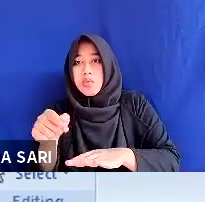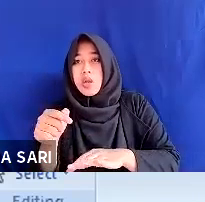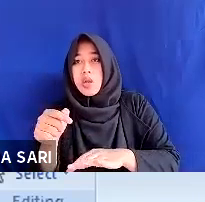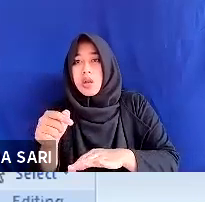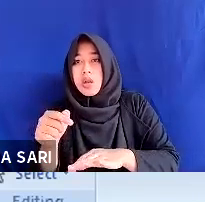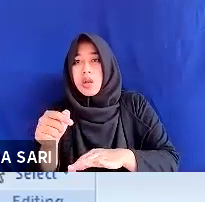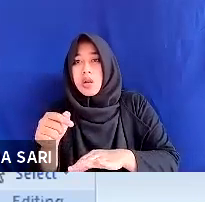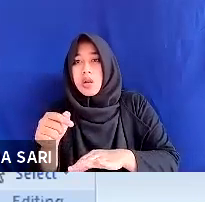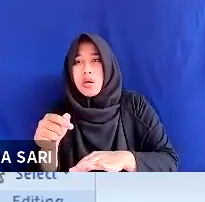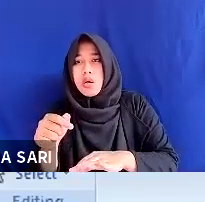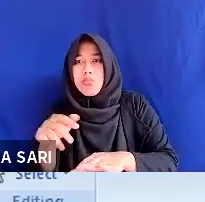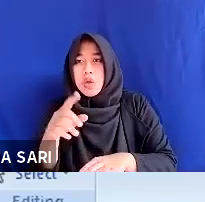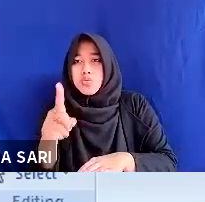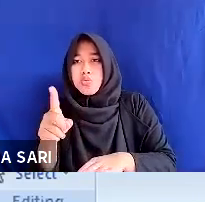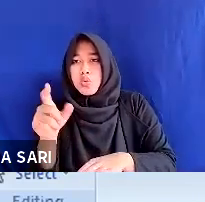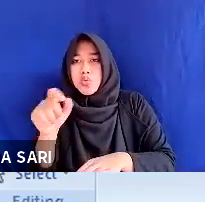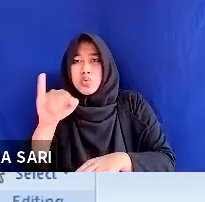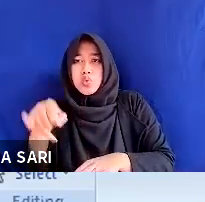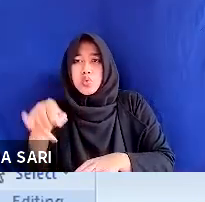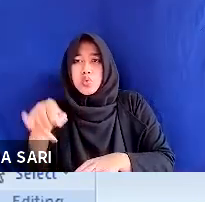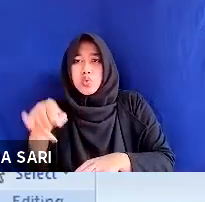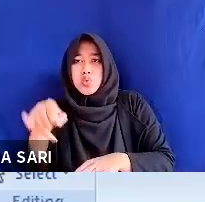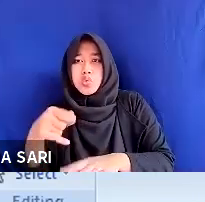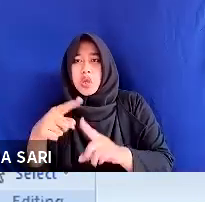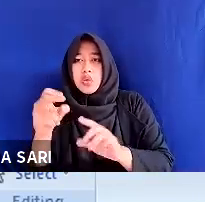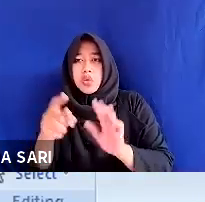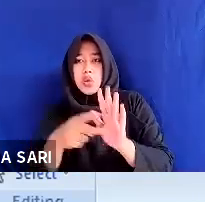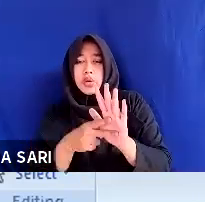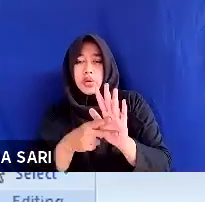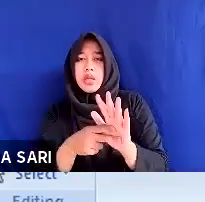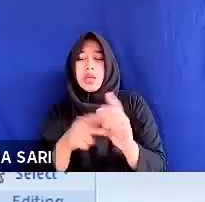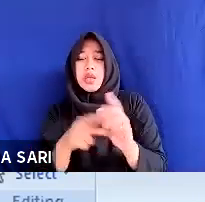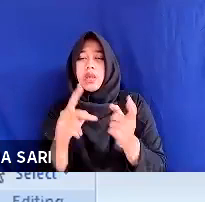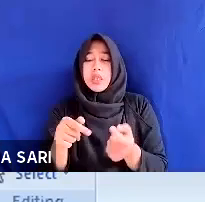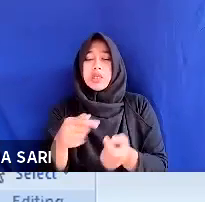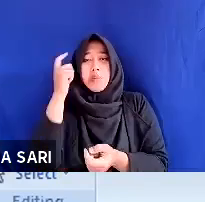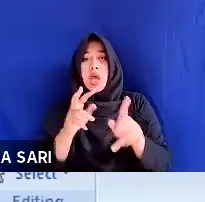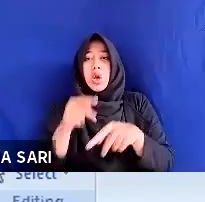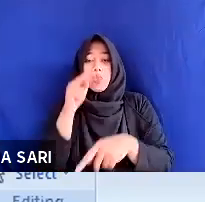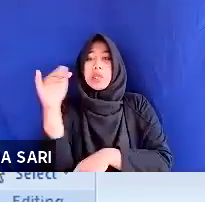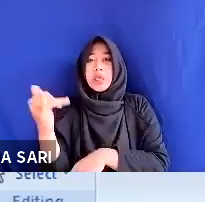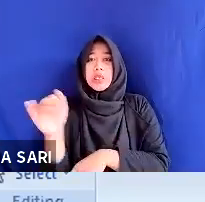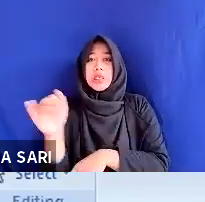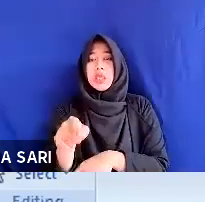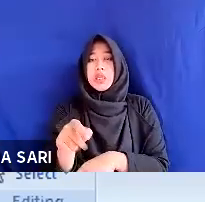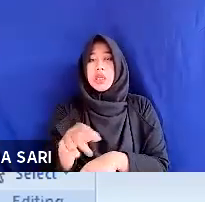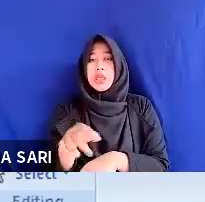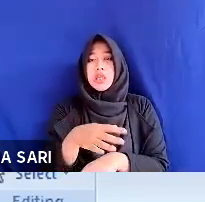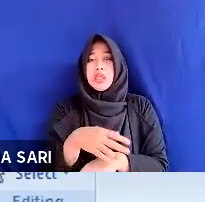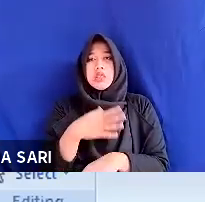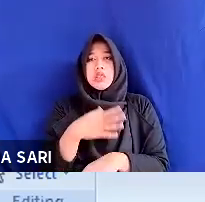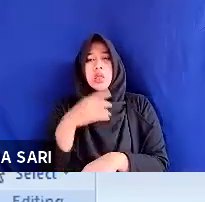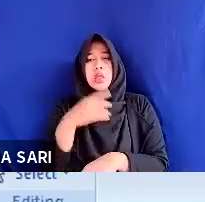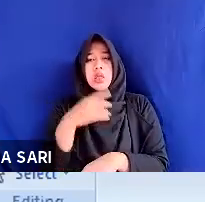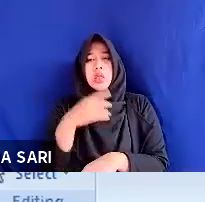kira yang, kalau kita melihat DIY seperti ini, saya kira yang terjadi di tengah masyarakat yang berupaya agar lumbung pangan